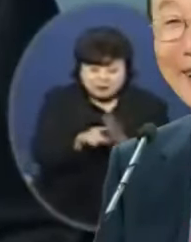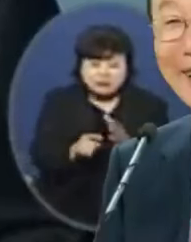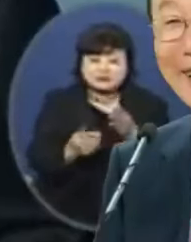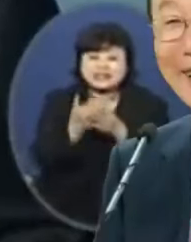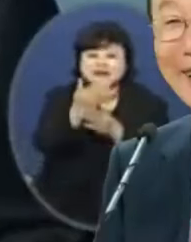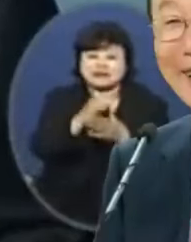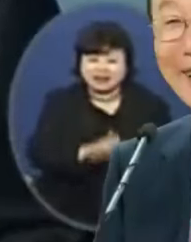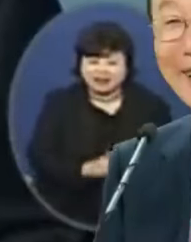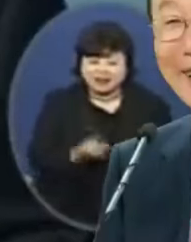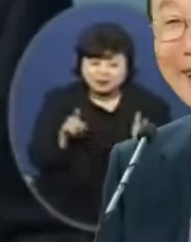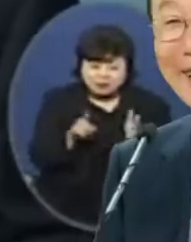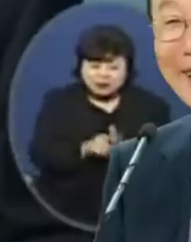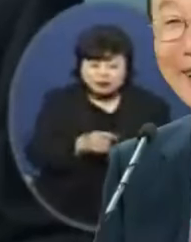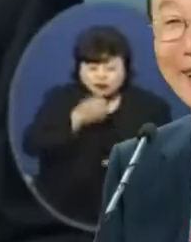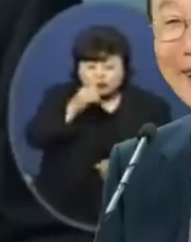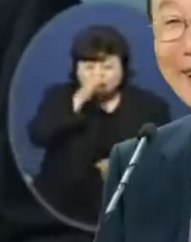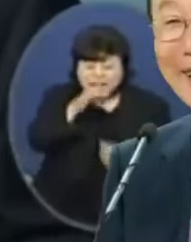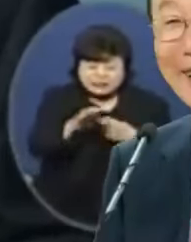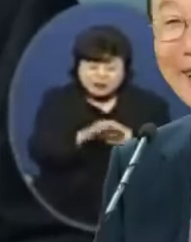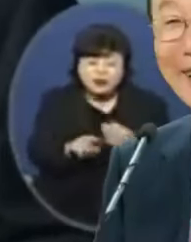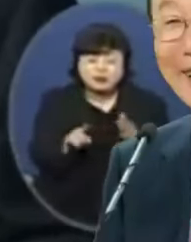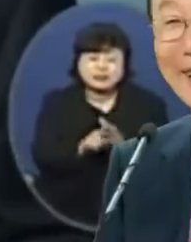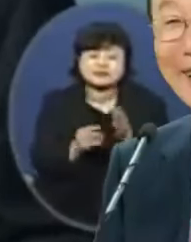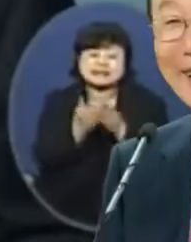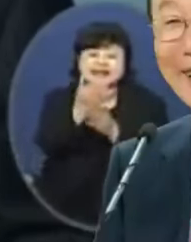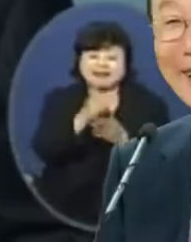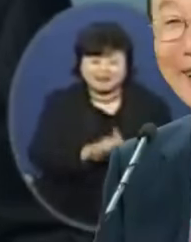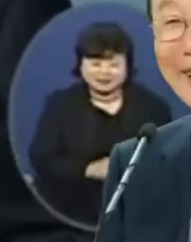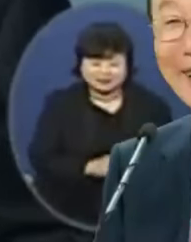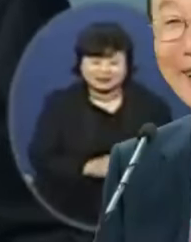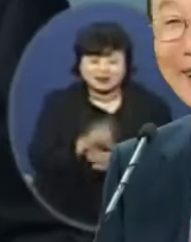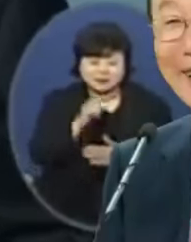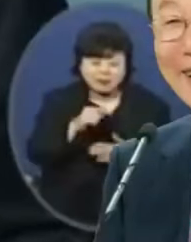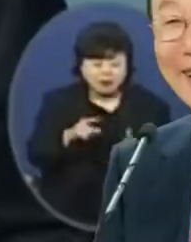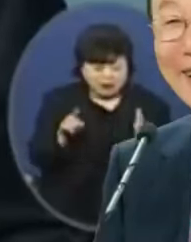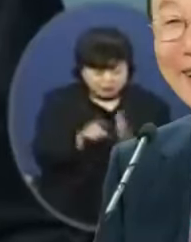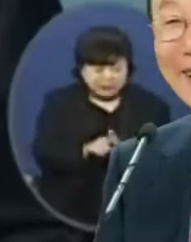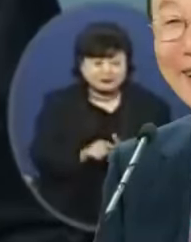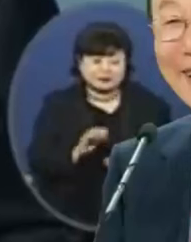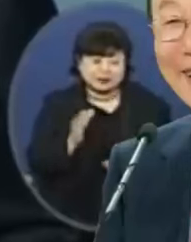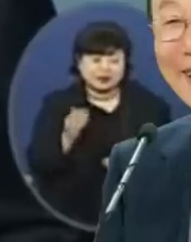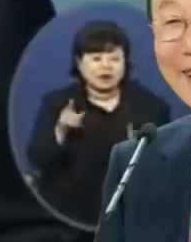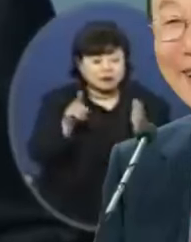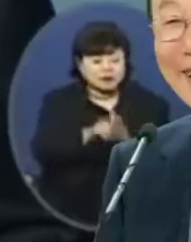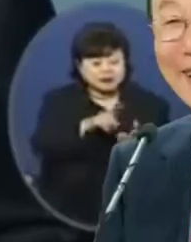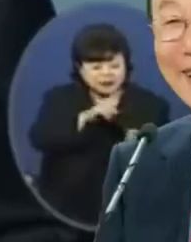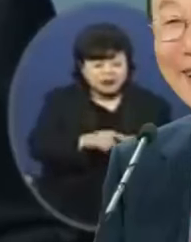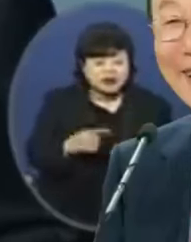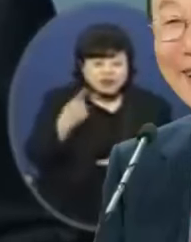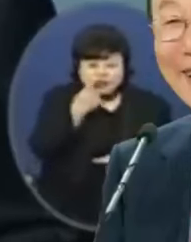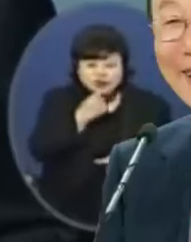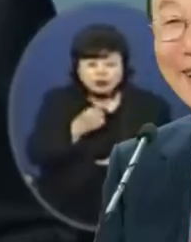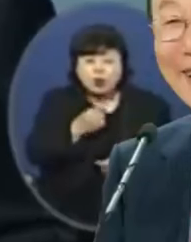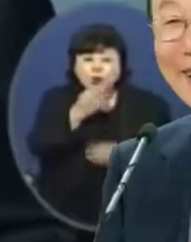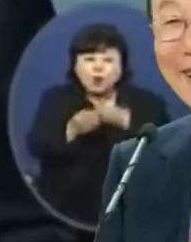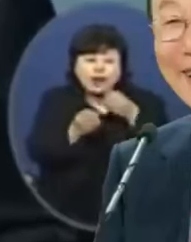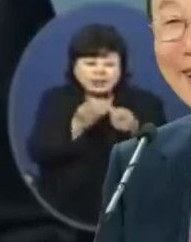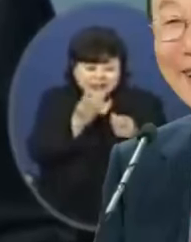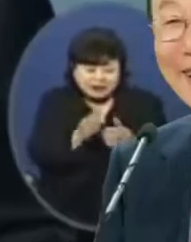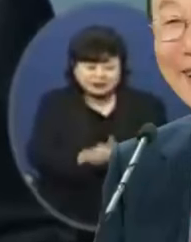것입니다. 믿음은 꿈이 있으면 믿음이 생겨나는 것입니다. 마음에 믿어지면 믿어지는 대로 입으로 자꾸